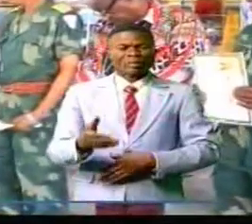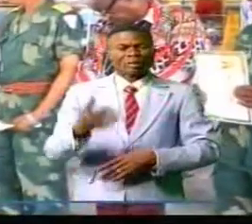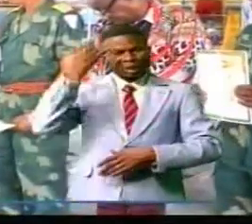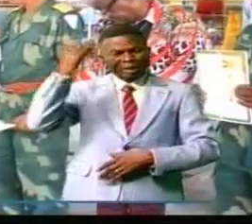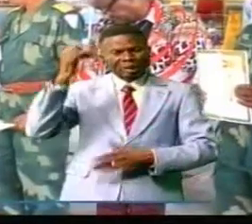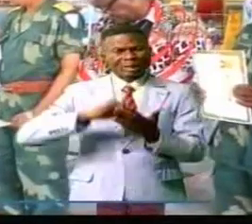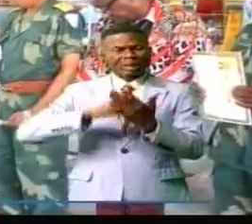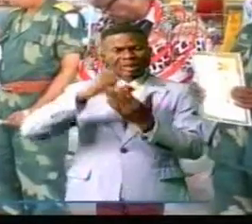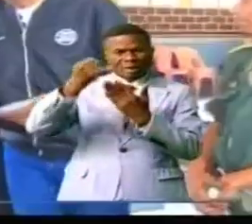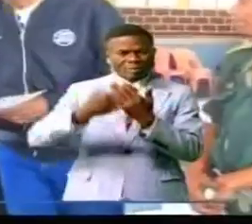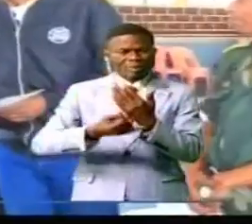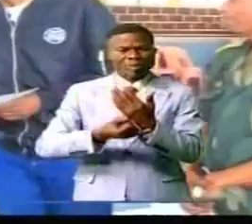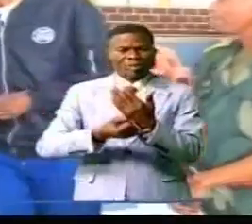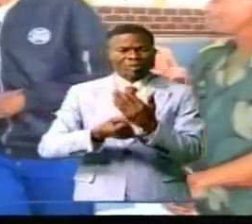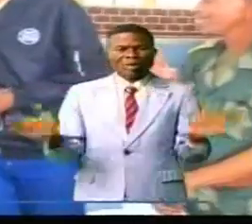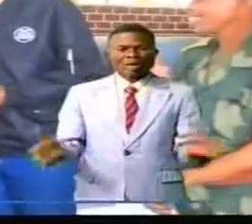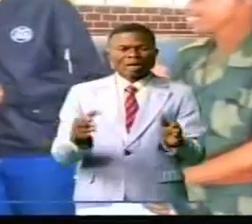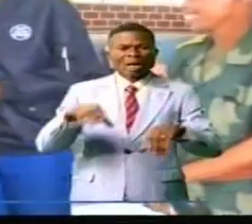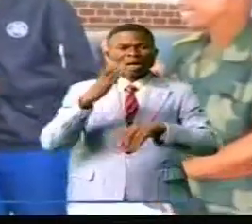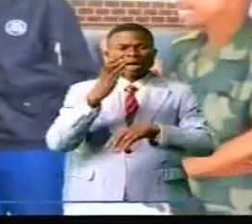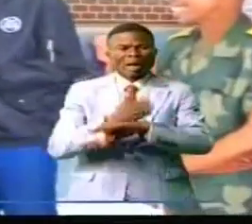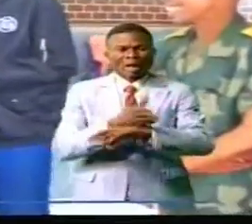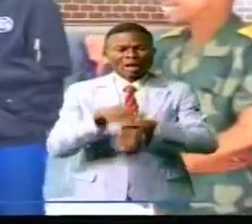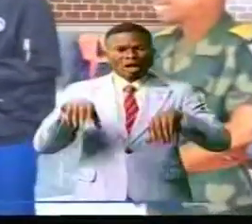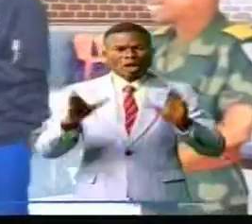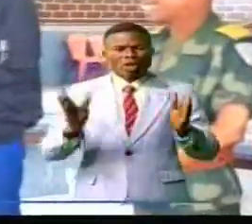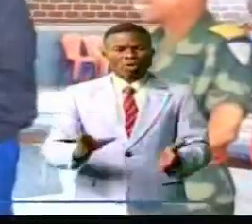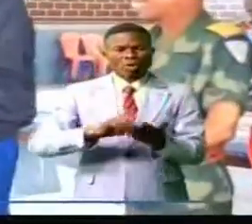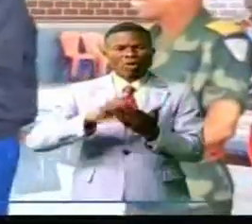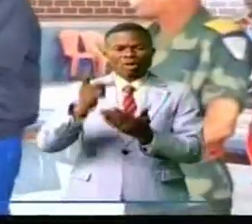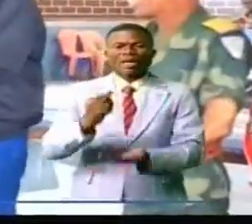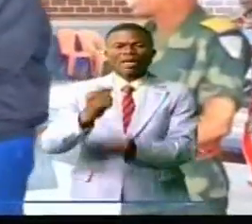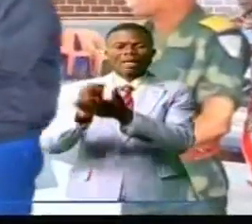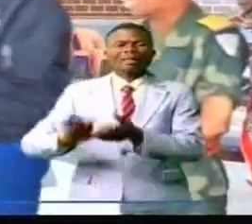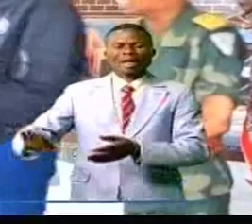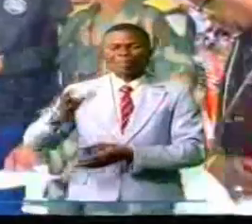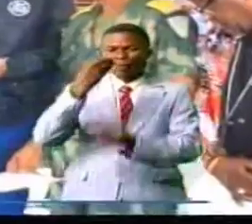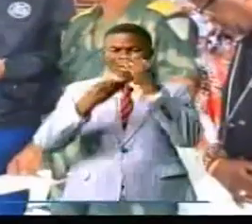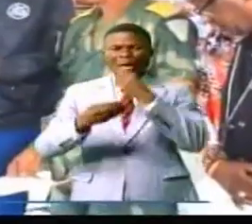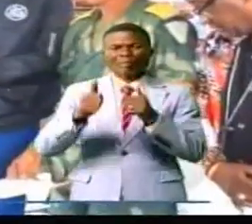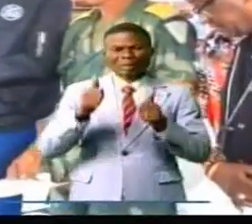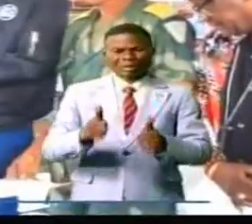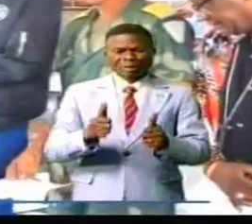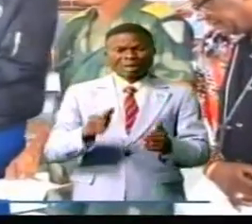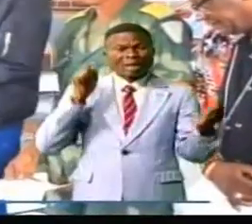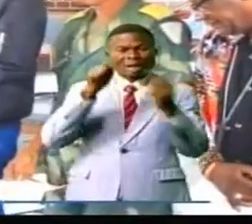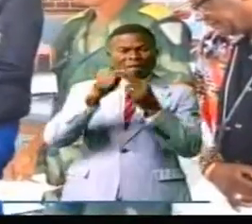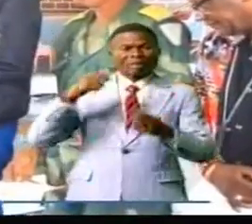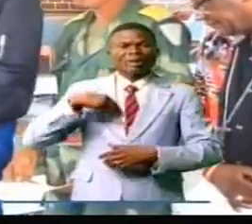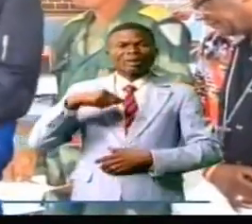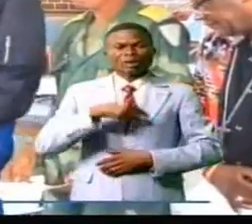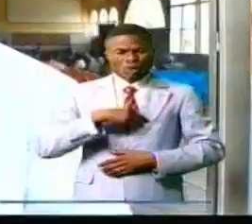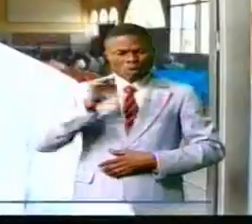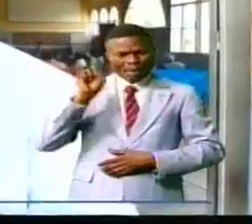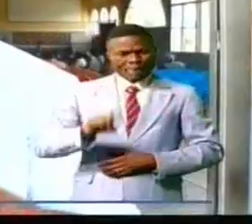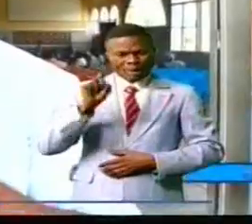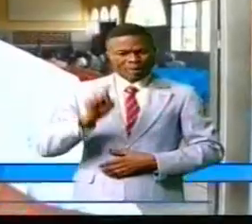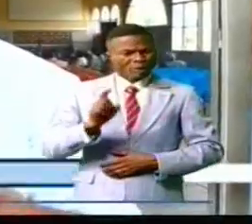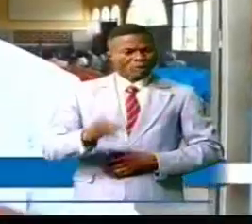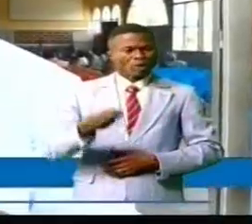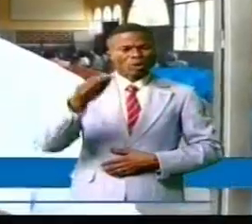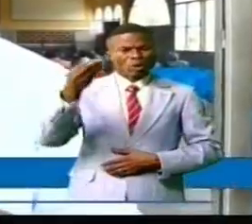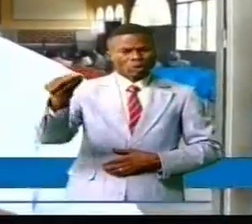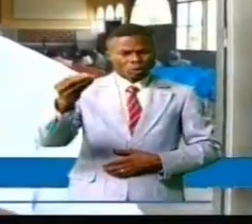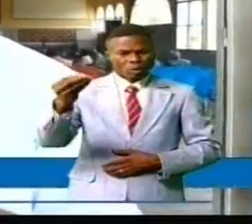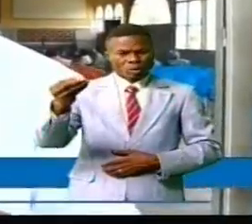du projet Élevage Congo, dans son programme Tole Isamboka. Notre objectif veut que nous puissions donner